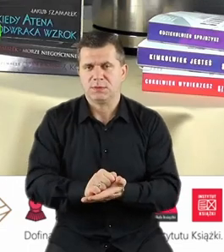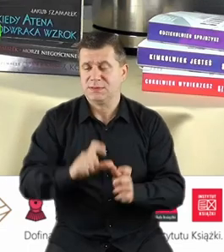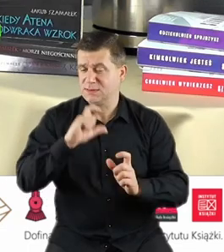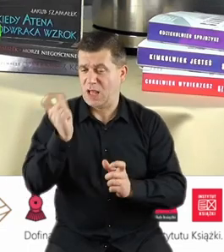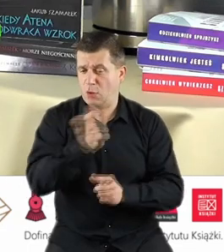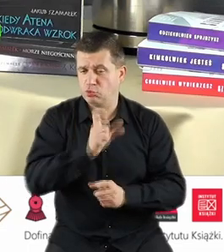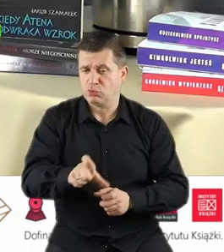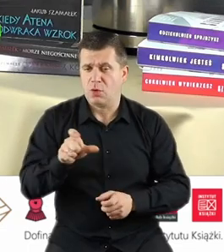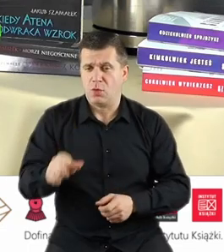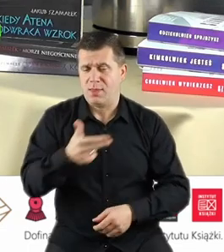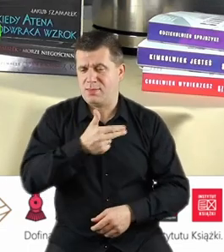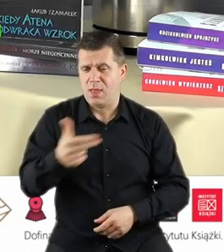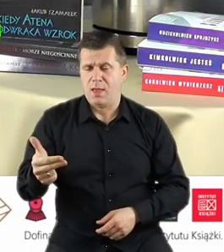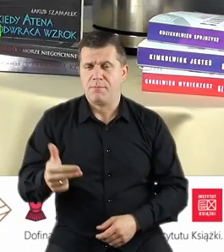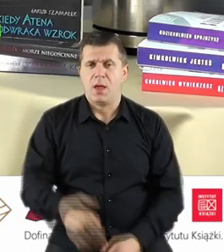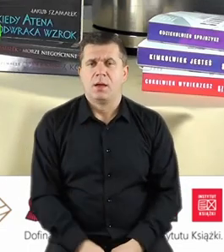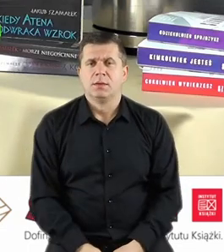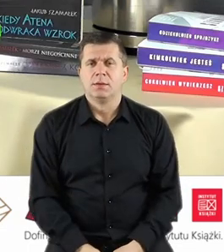to jest temat,